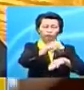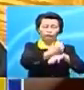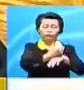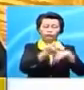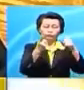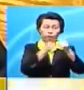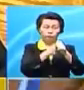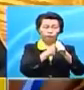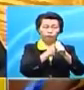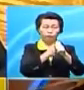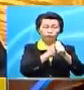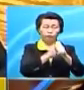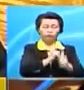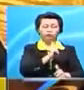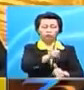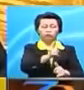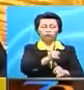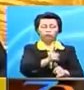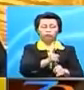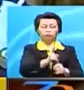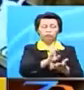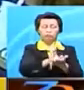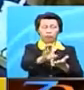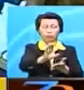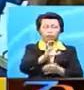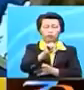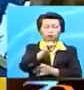first Islamic venture cap.